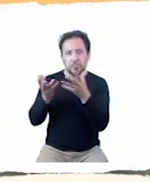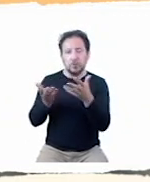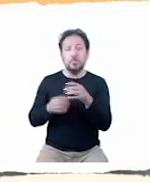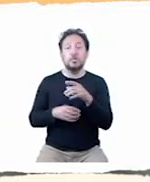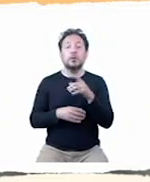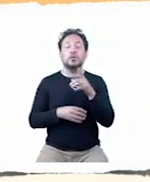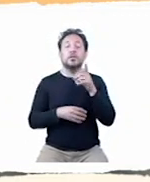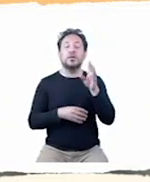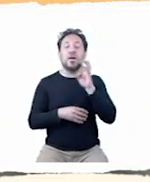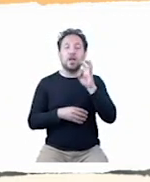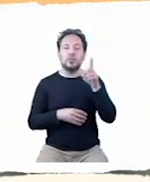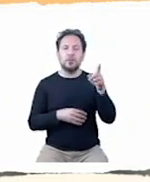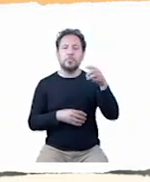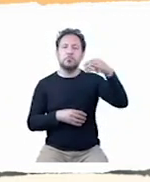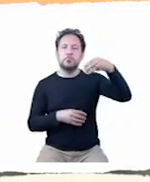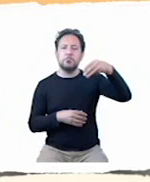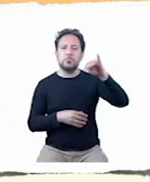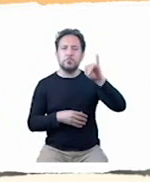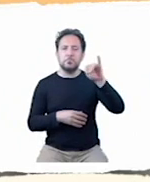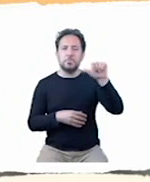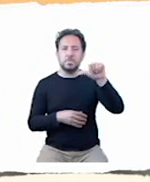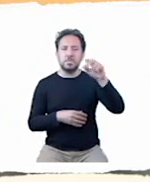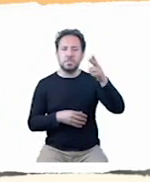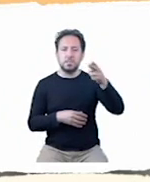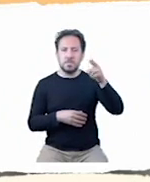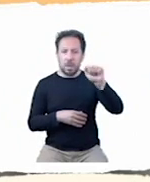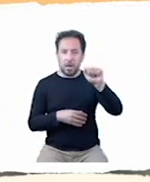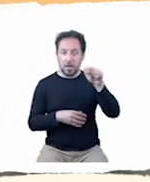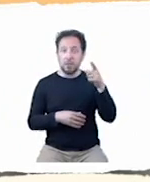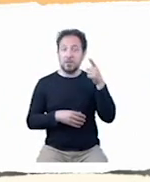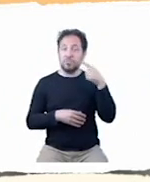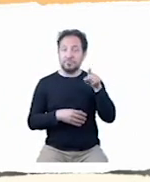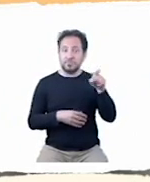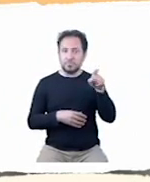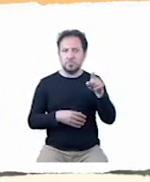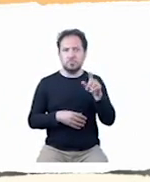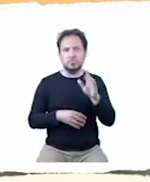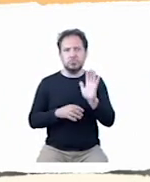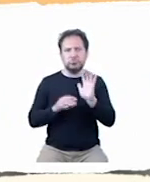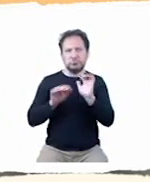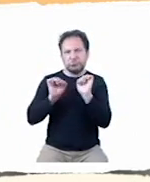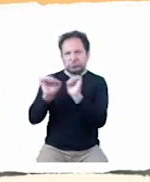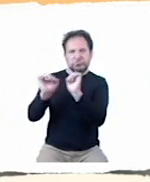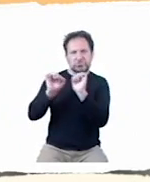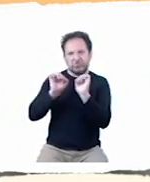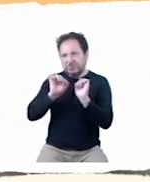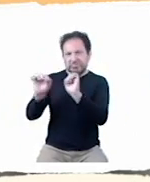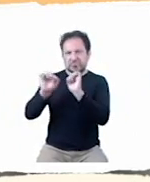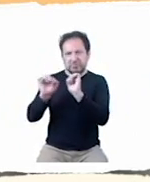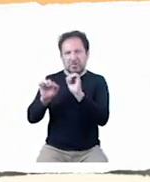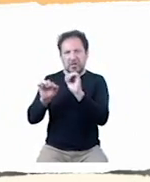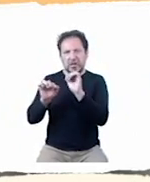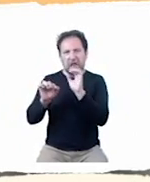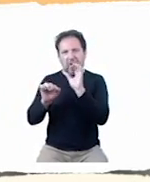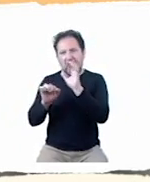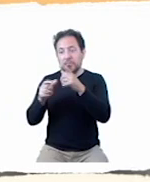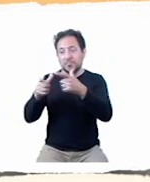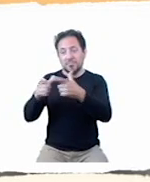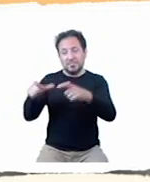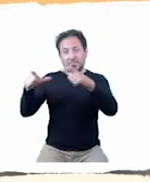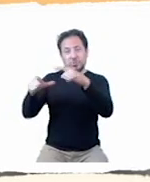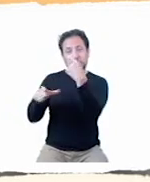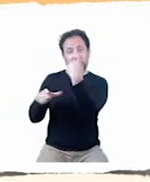spingeva via e mangiava dalla sua ciotola fino all'ultimo boccone. Così Rocky